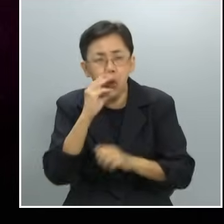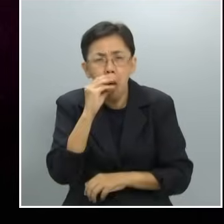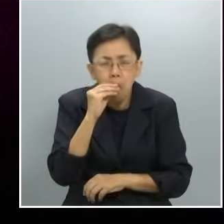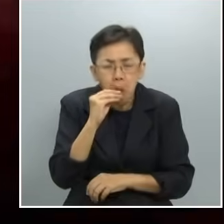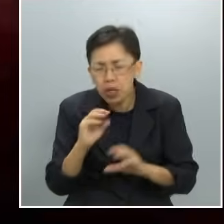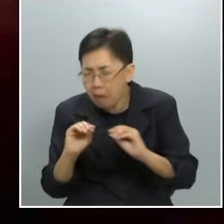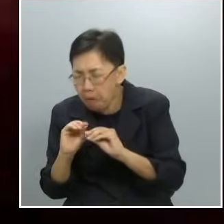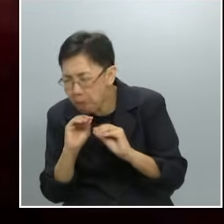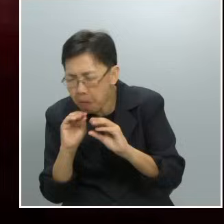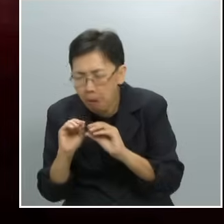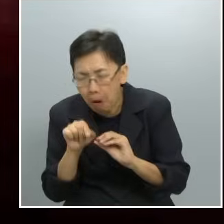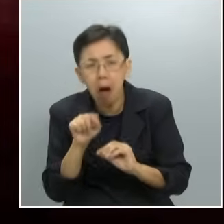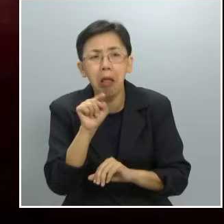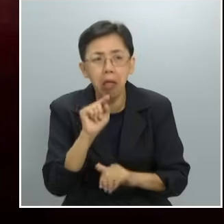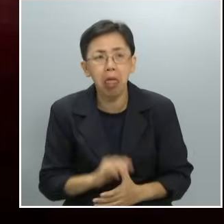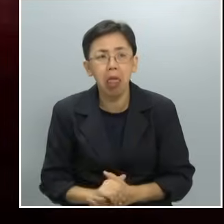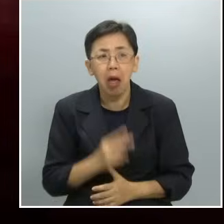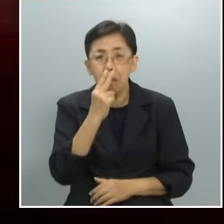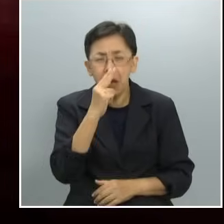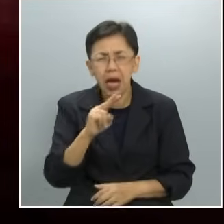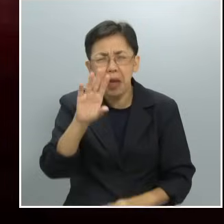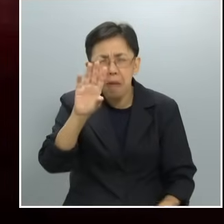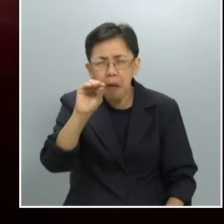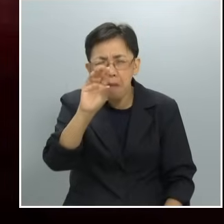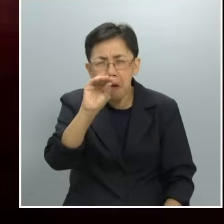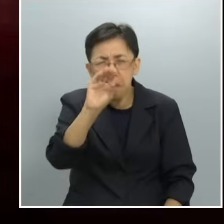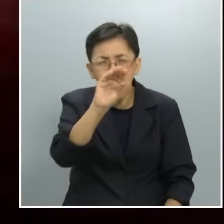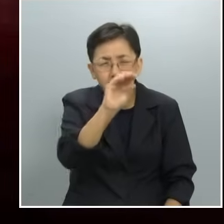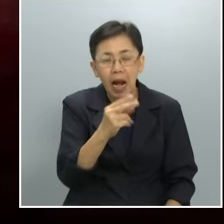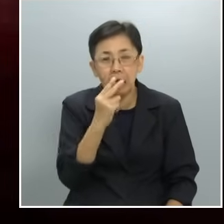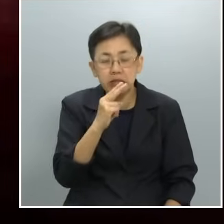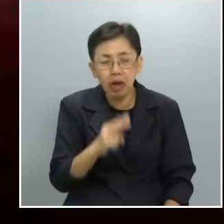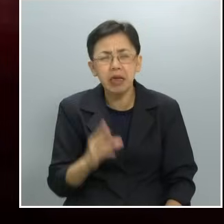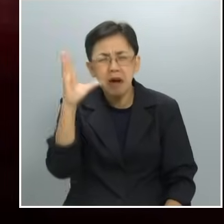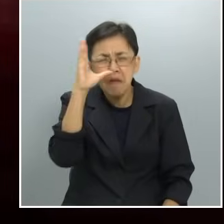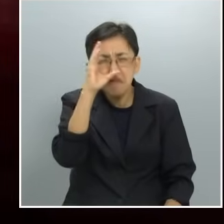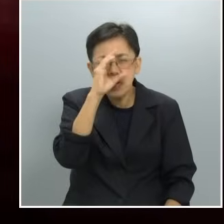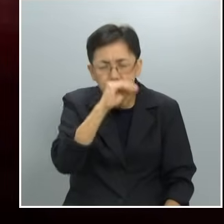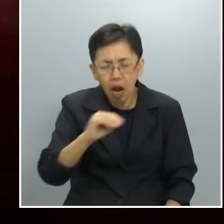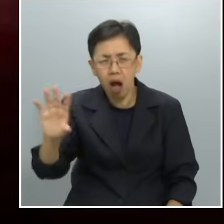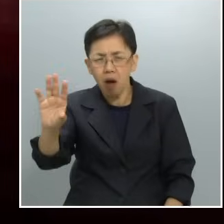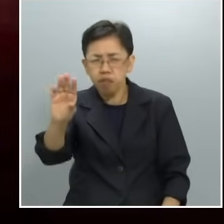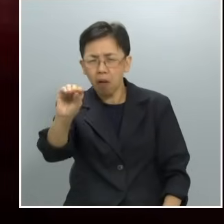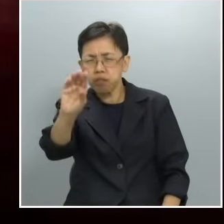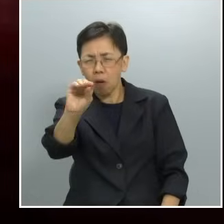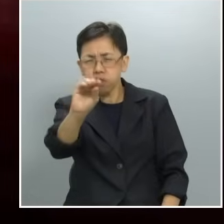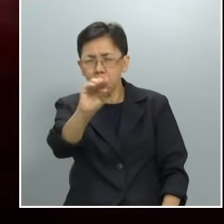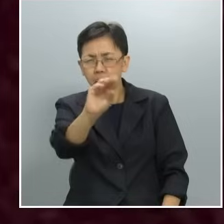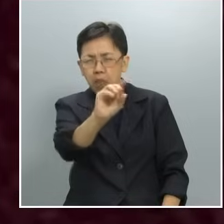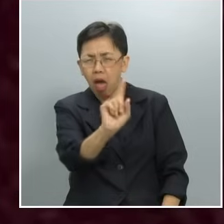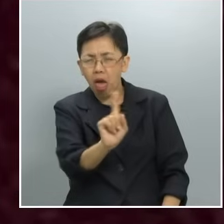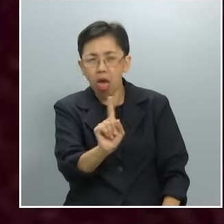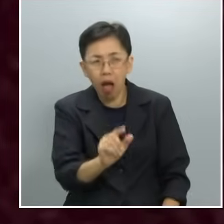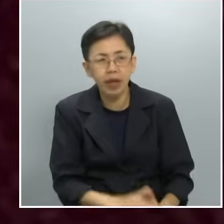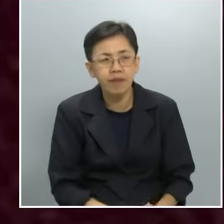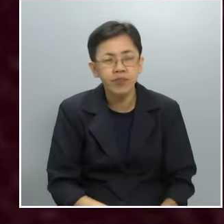ยนะคะเนี่ยค่ะบอกว่าเจอดวงไฟกระสือลอยออกมาหากินยามค่ำคืนลักษณะเป็นยังไงบอกเป็